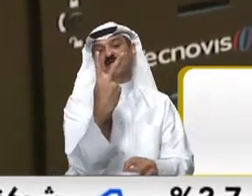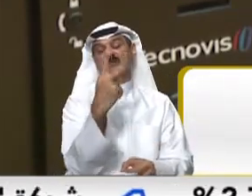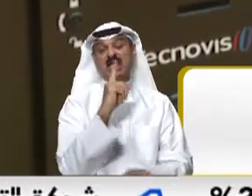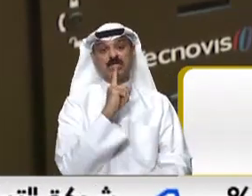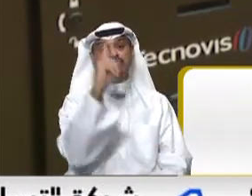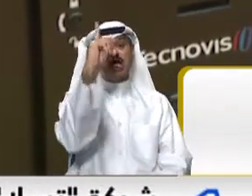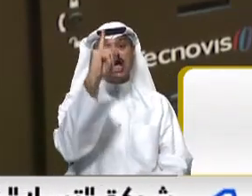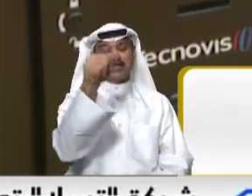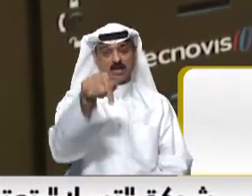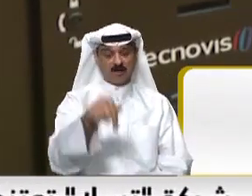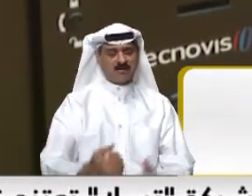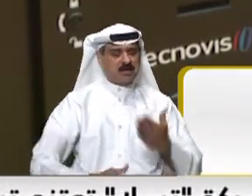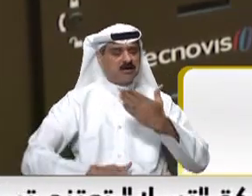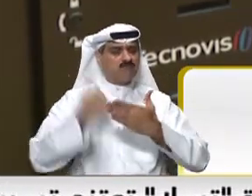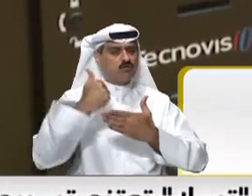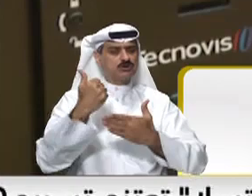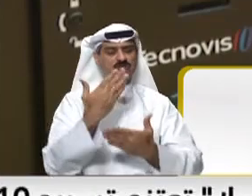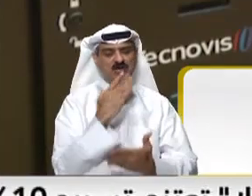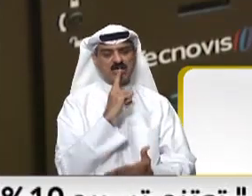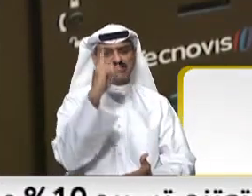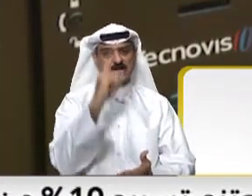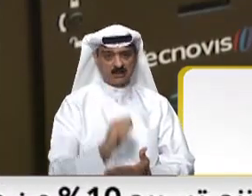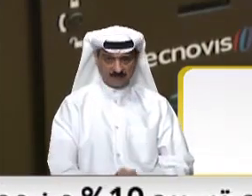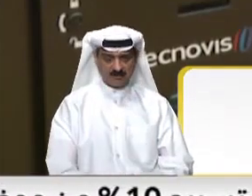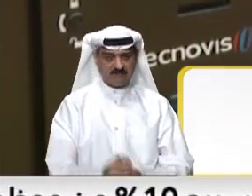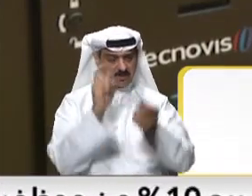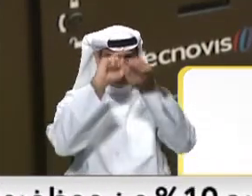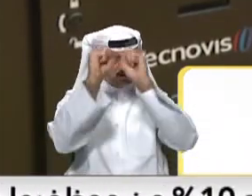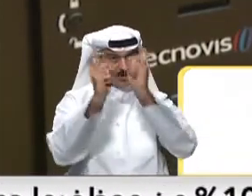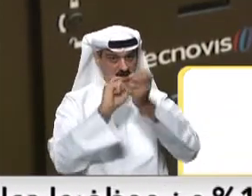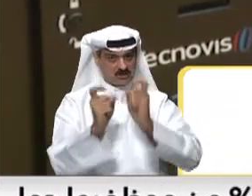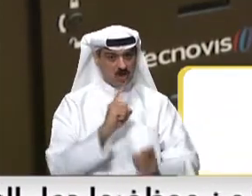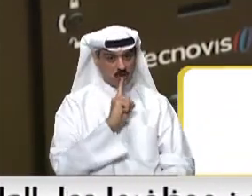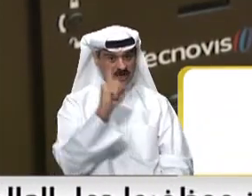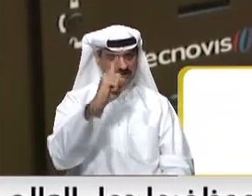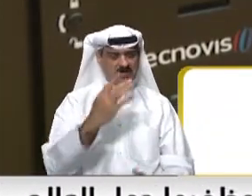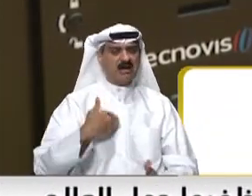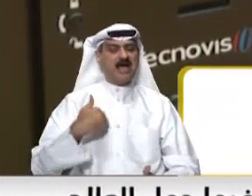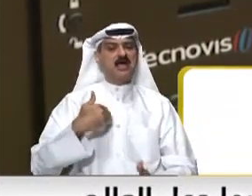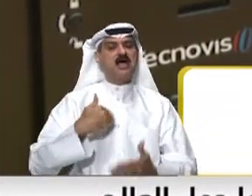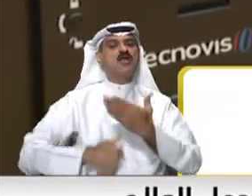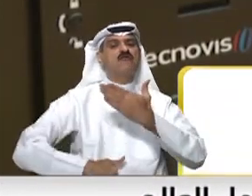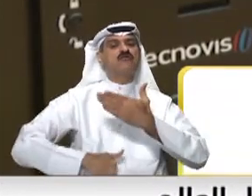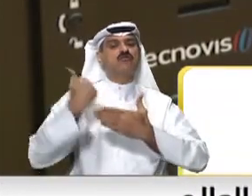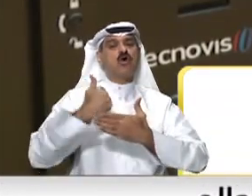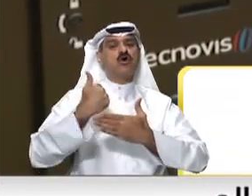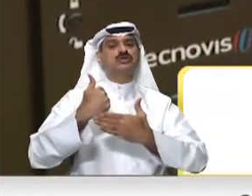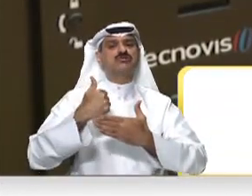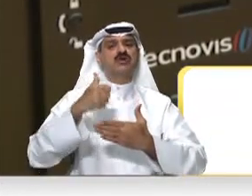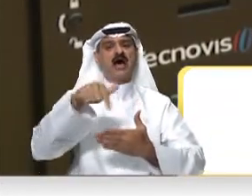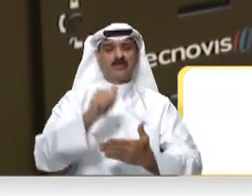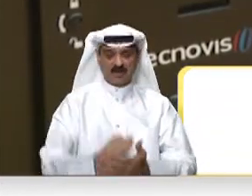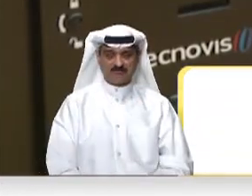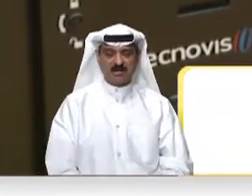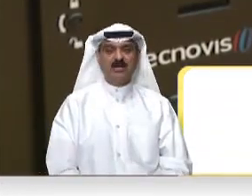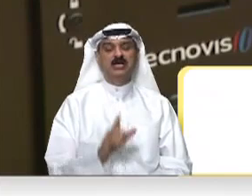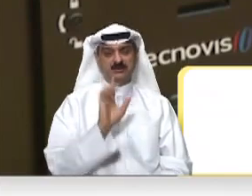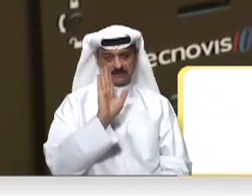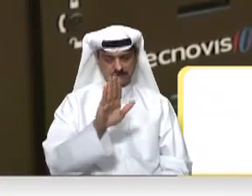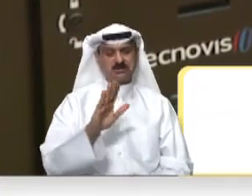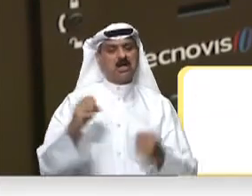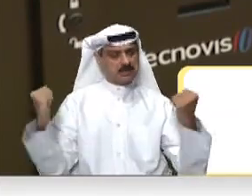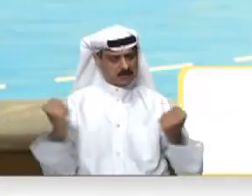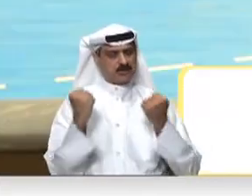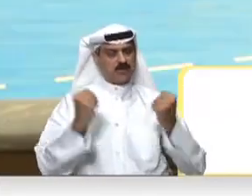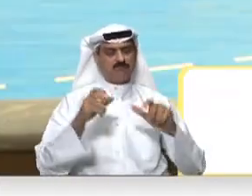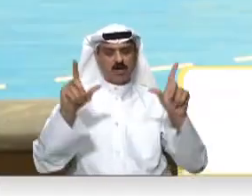قدها وبإذن الله نحقق الدوري هذه السنة، وإن شاء الله تشوفون أداء مرضي بالجولات